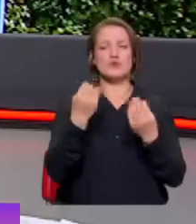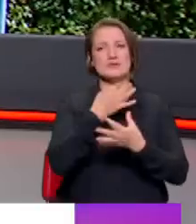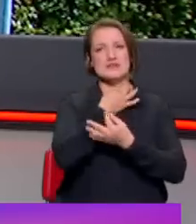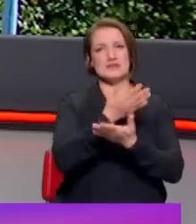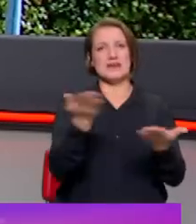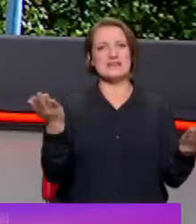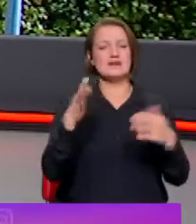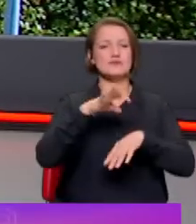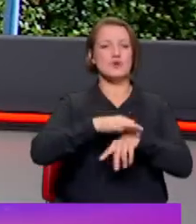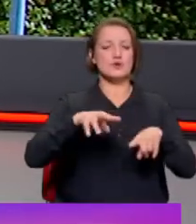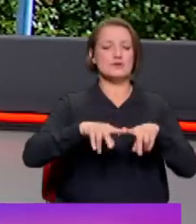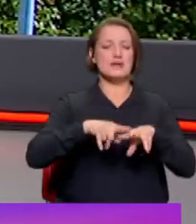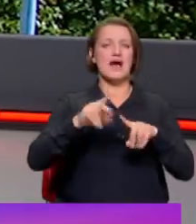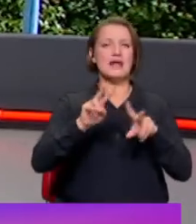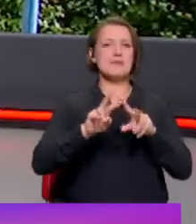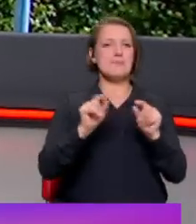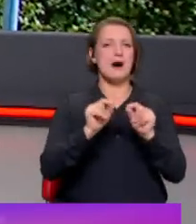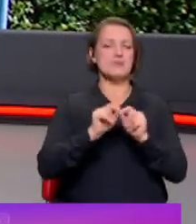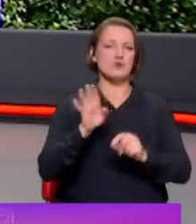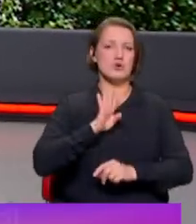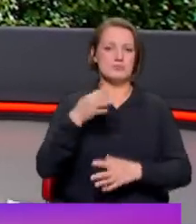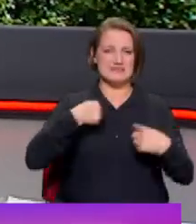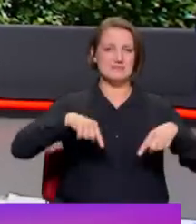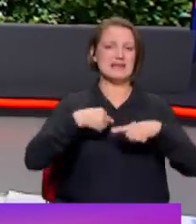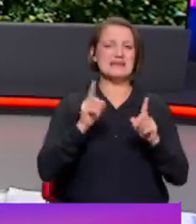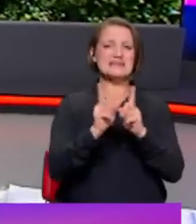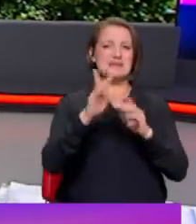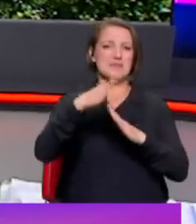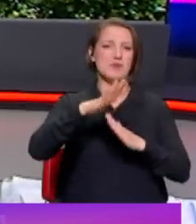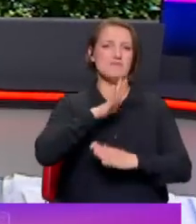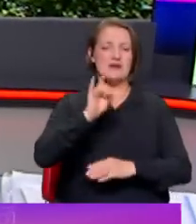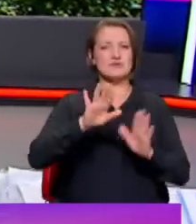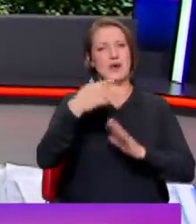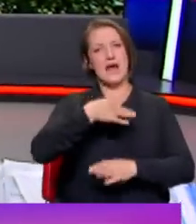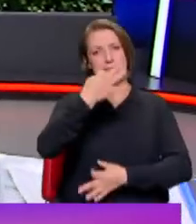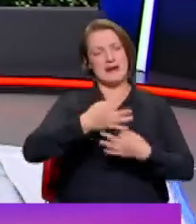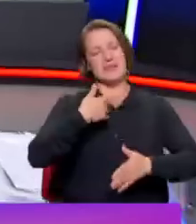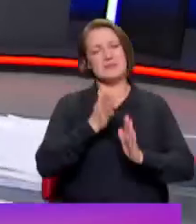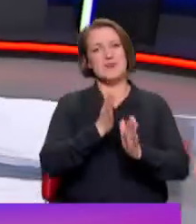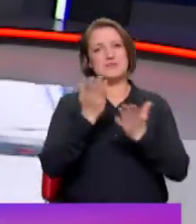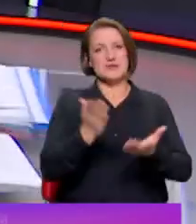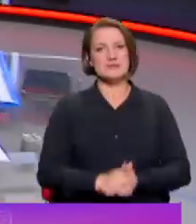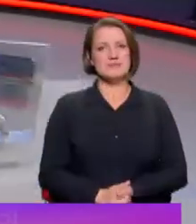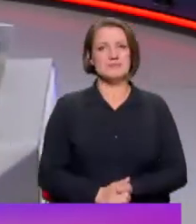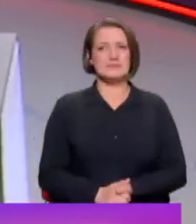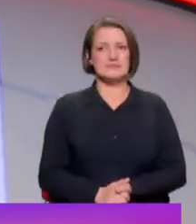ediyoruz Doktor nain babiroğlu bizimleydi sevgili izleyenler çok kısacık bir aramız var sonrasında haberle devam